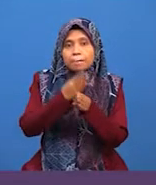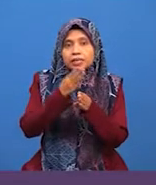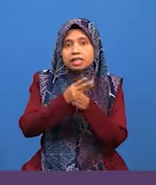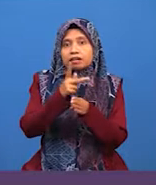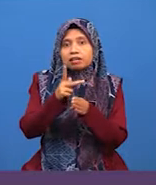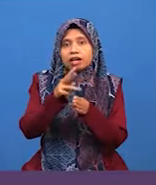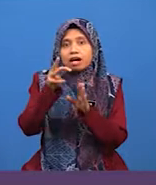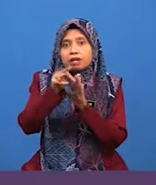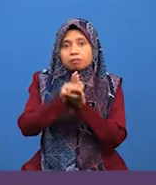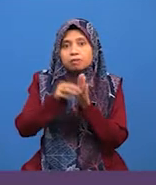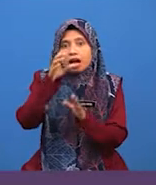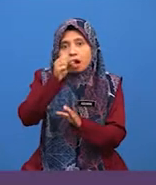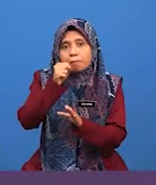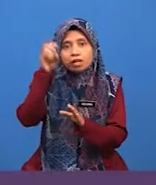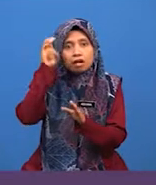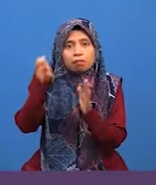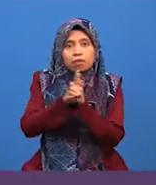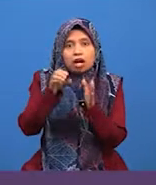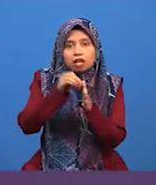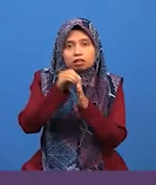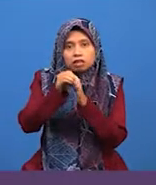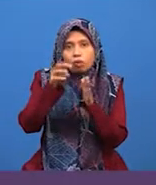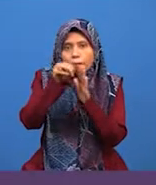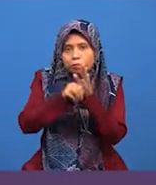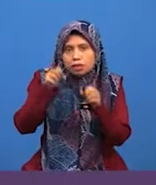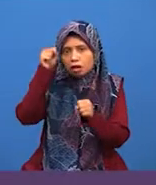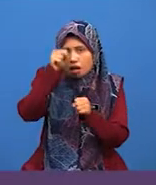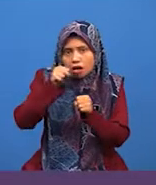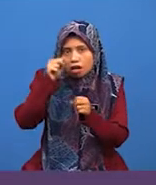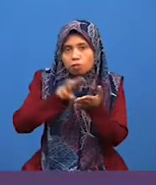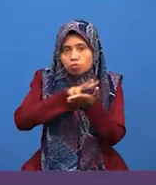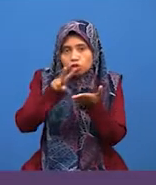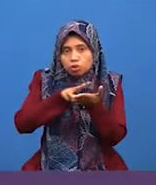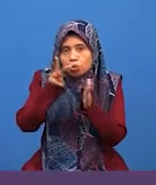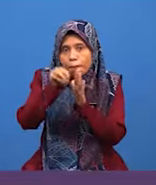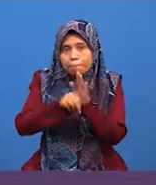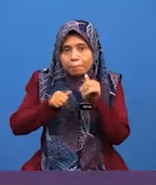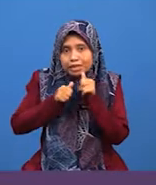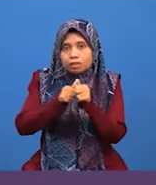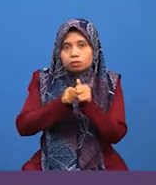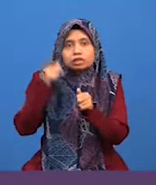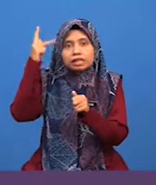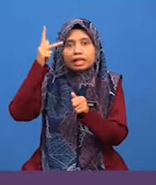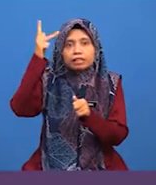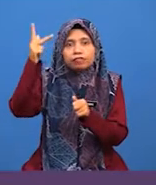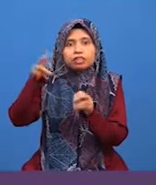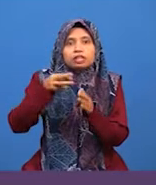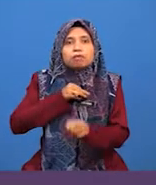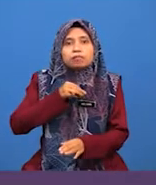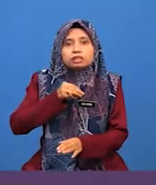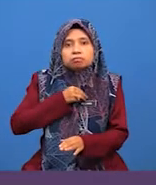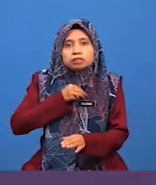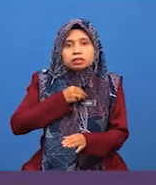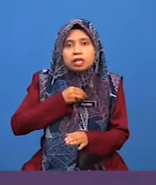dibenarkan mengambil gambar atau merakam video mengikut kreativiti